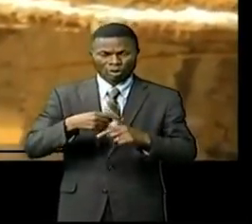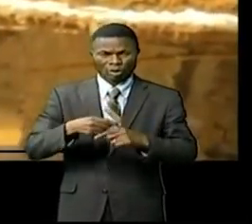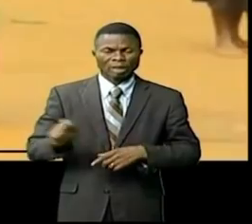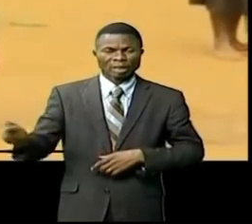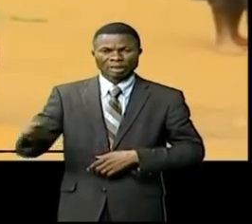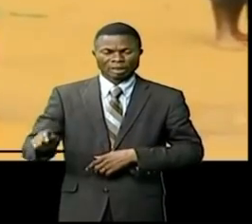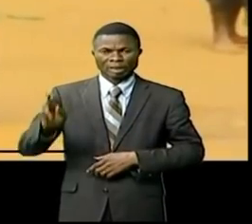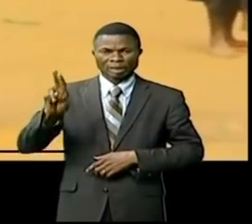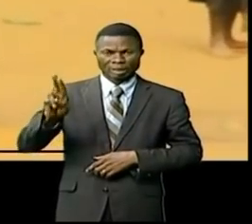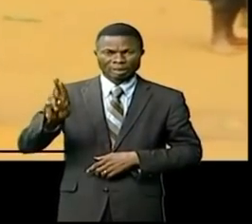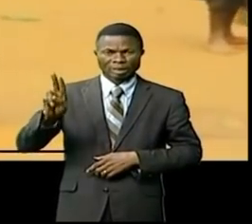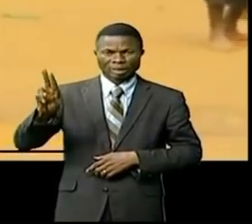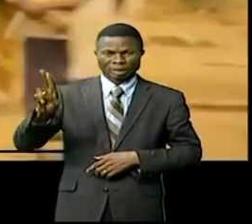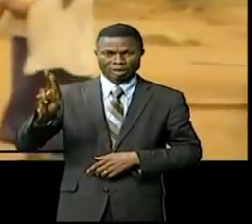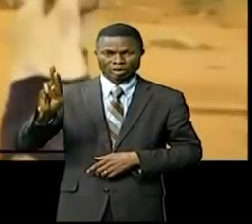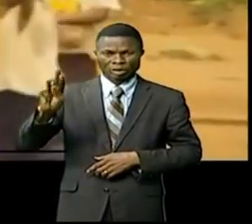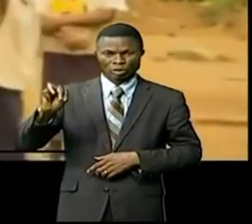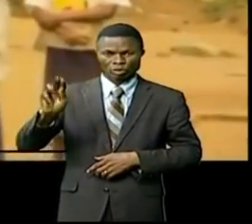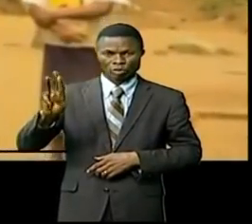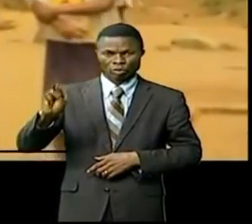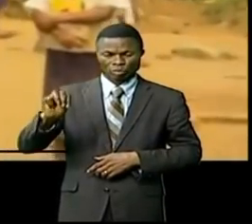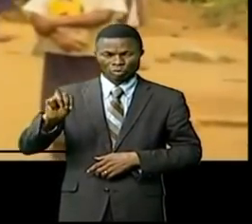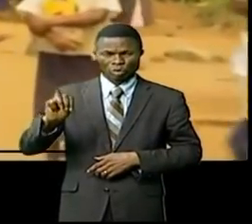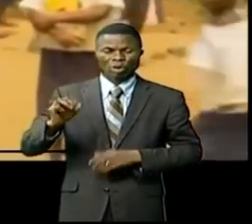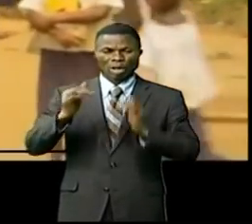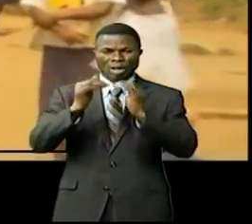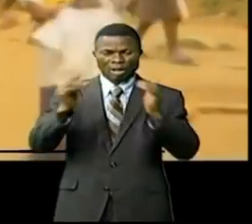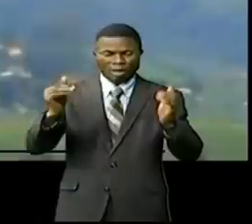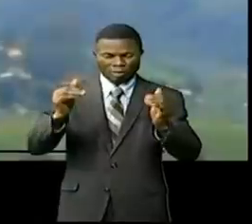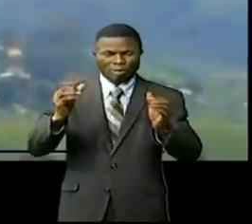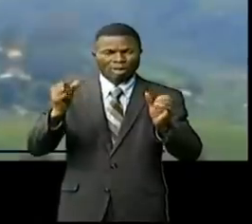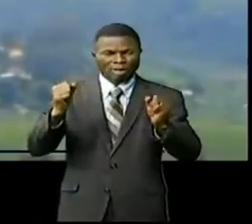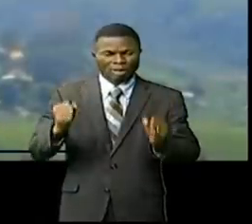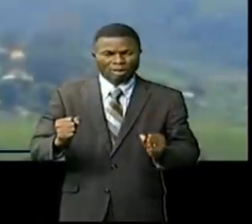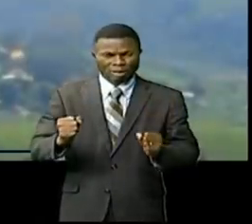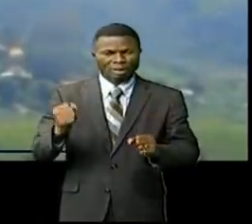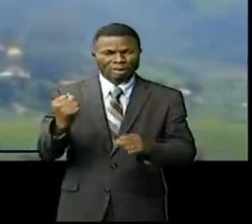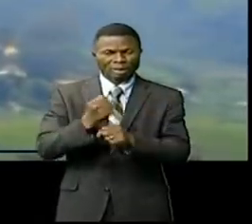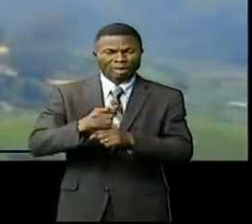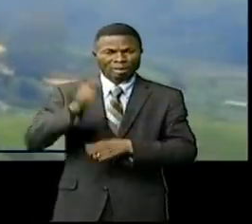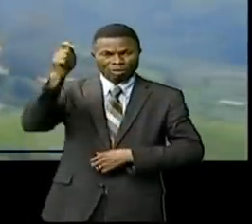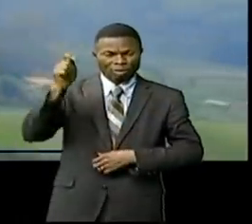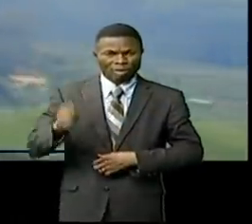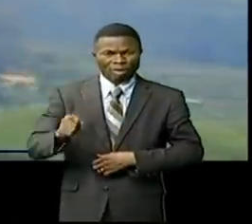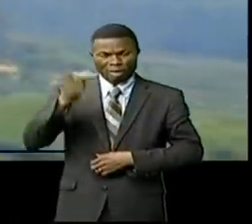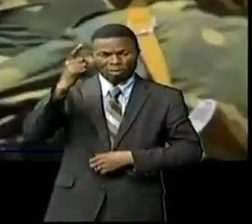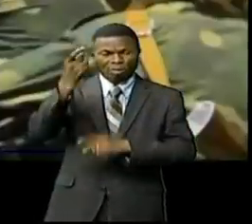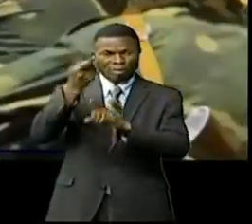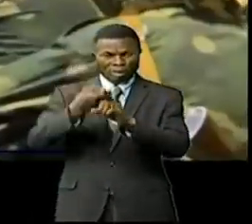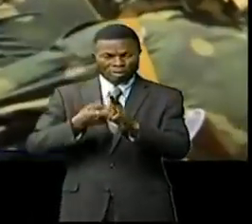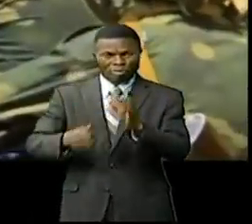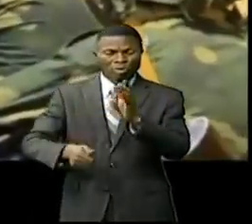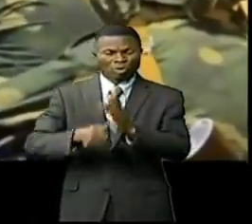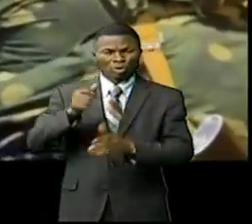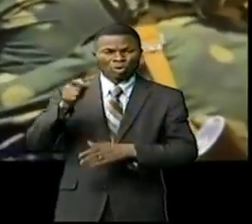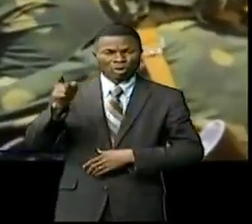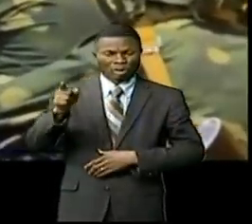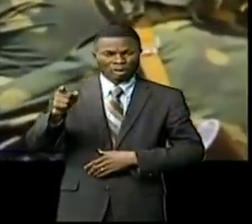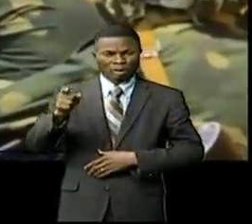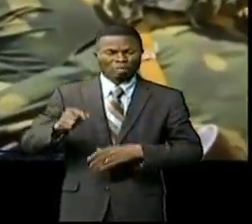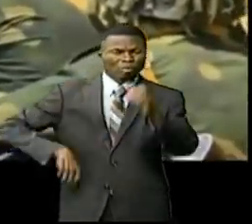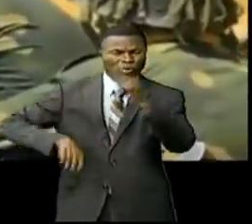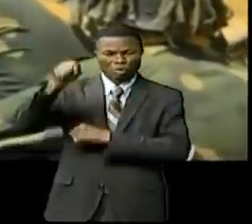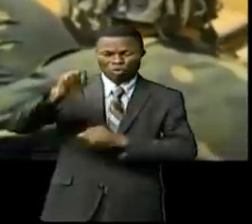Rumu. Un climat de paix et de stabilité grâce aux opérations militaires menées depuis les premiers mois de l'état de siège pour traquer